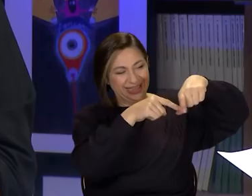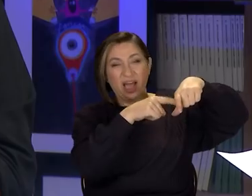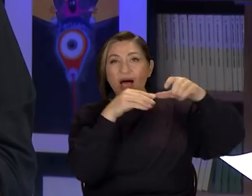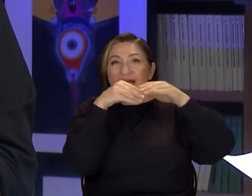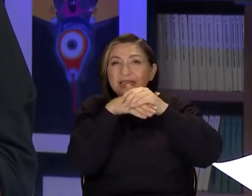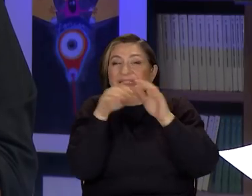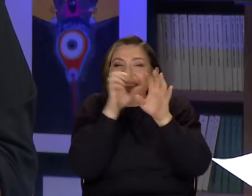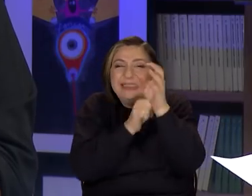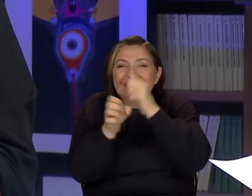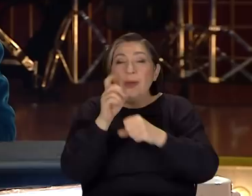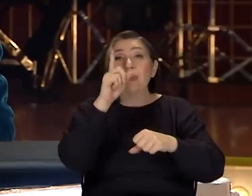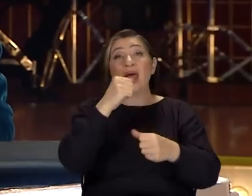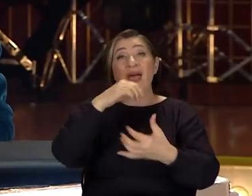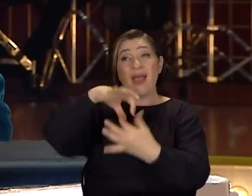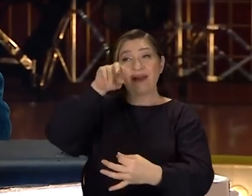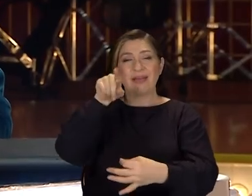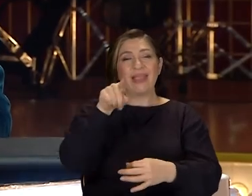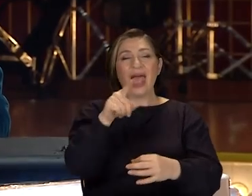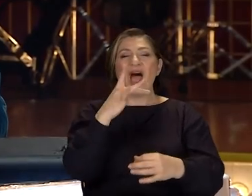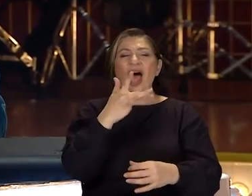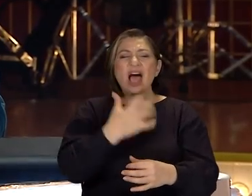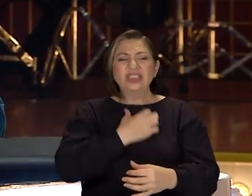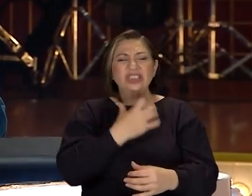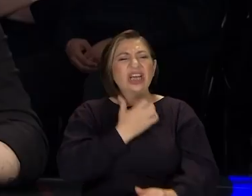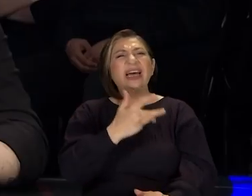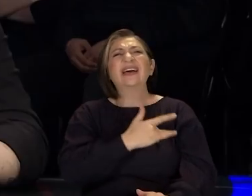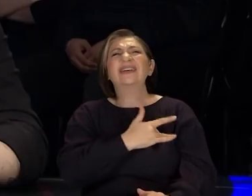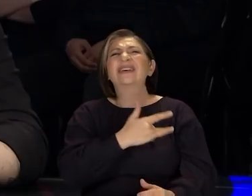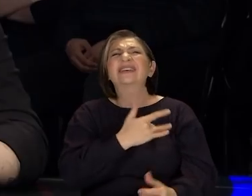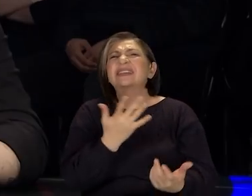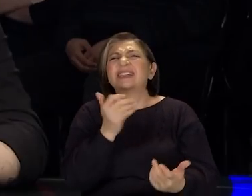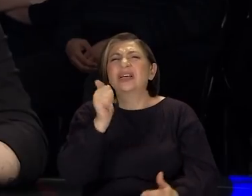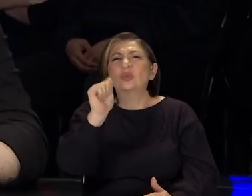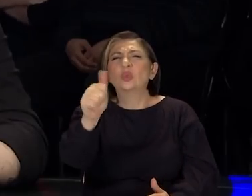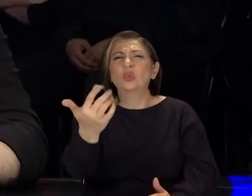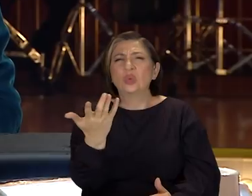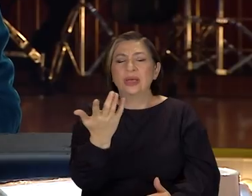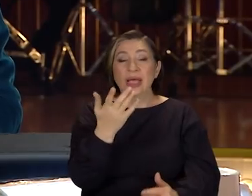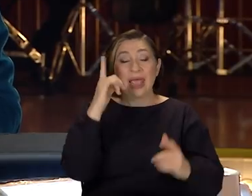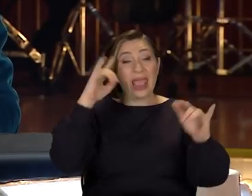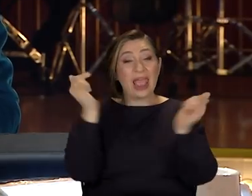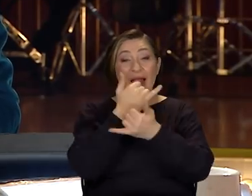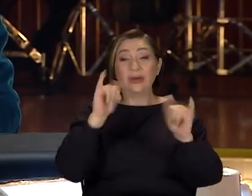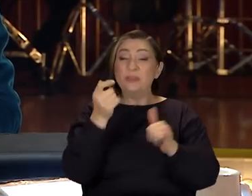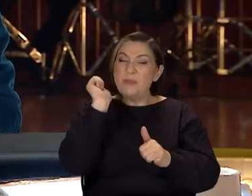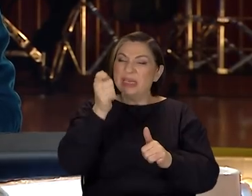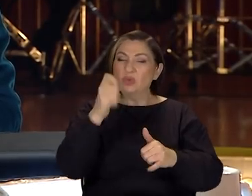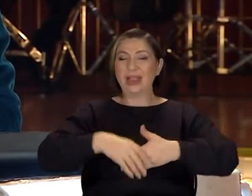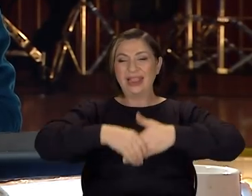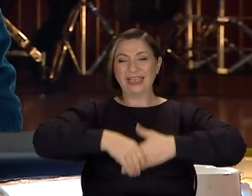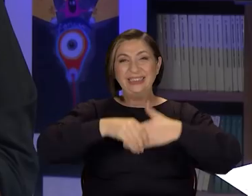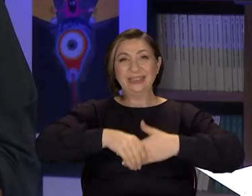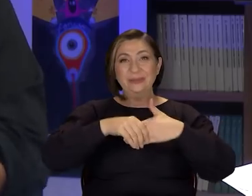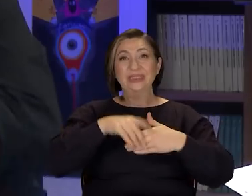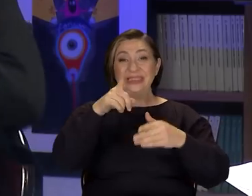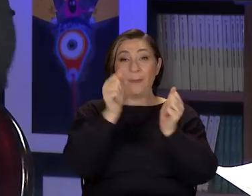sırları. Bir erkekte aşk acısı kaç gün sürer? Yılbaşı gecesi mecburen tanıştığınız komşunuz